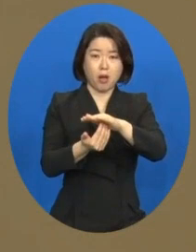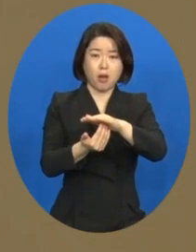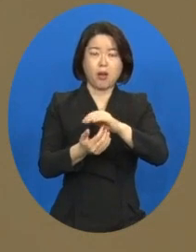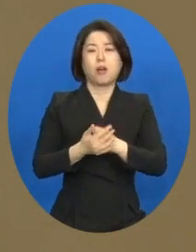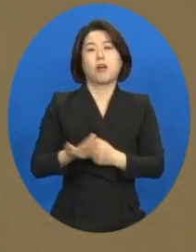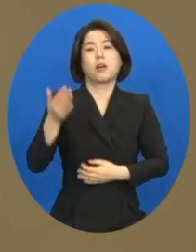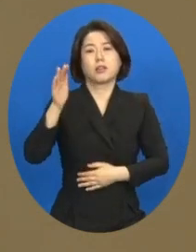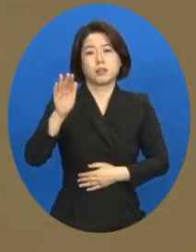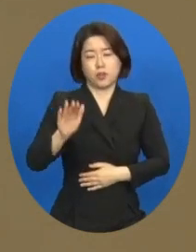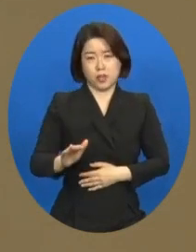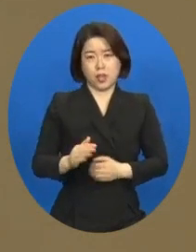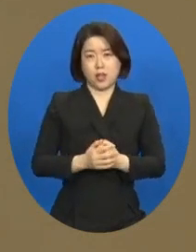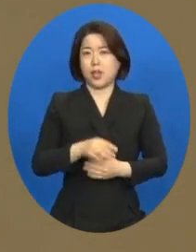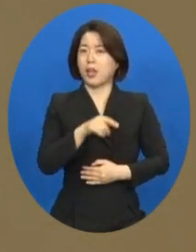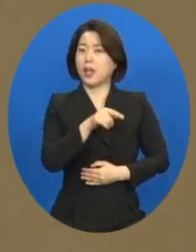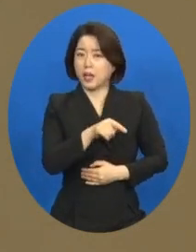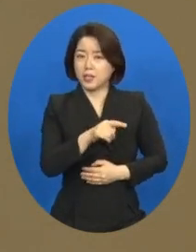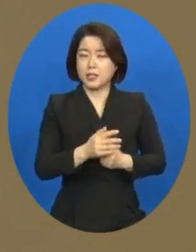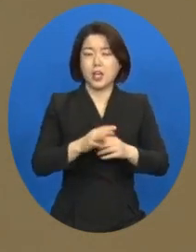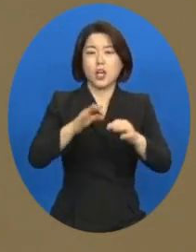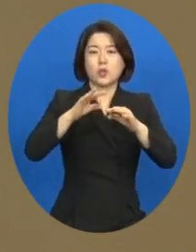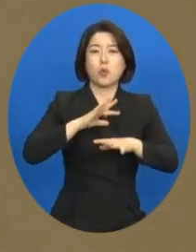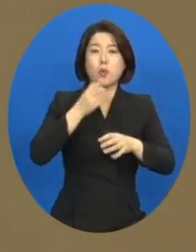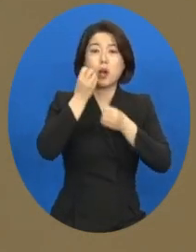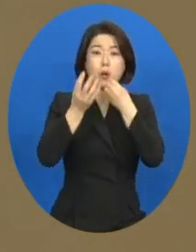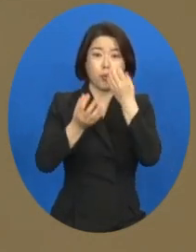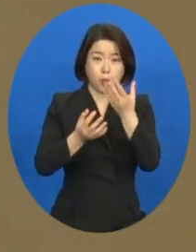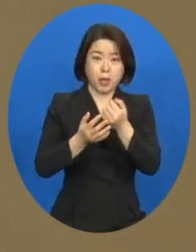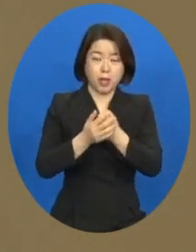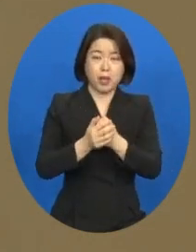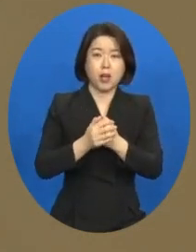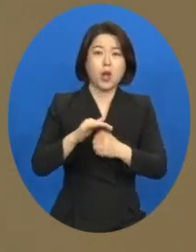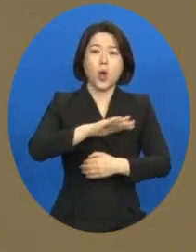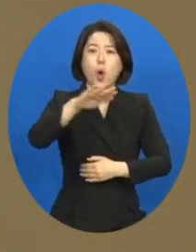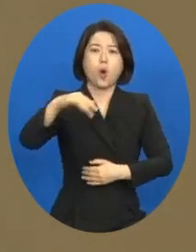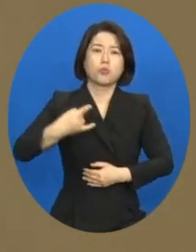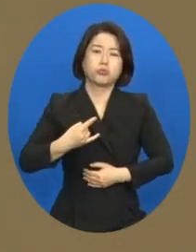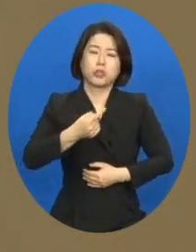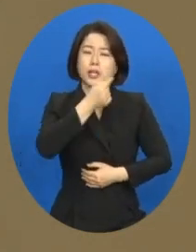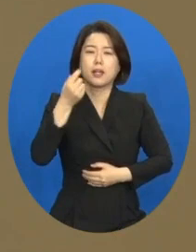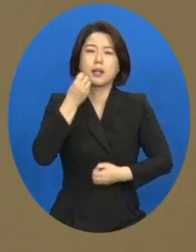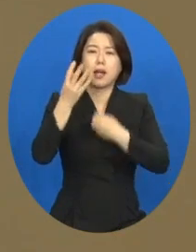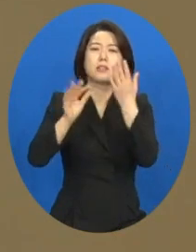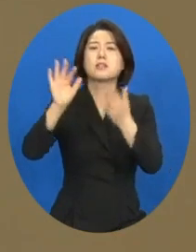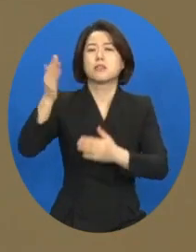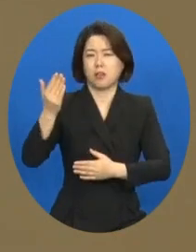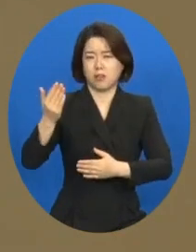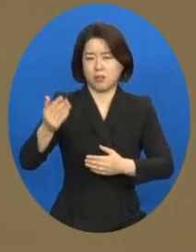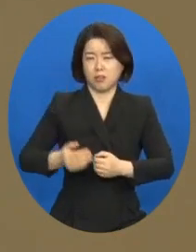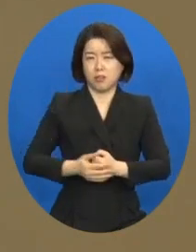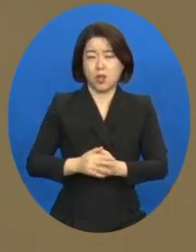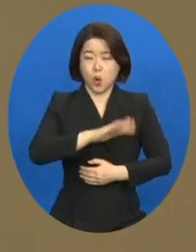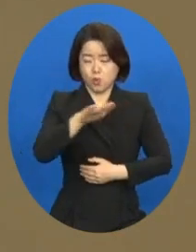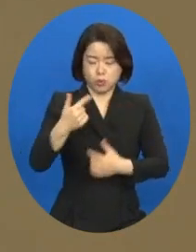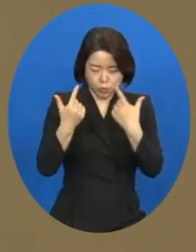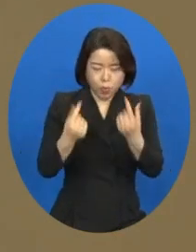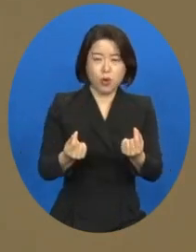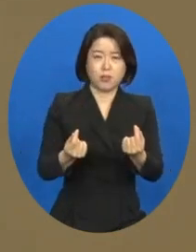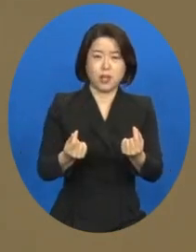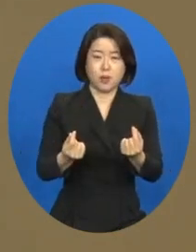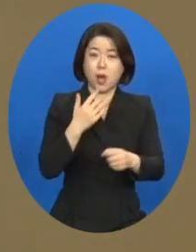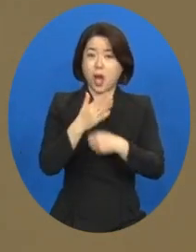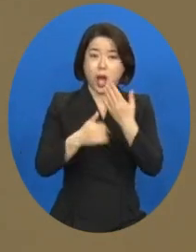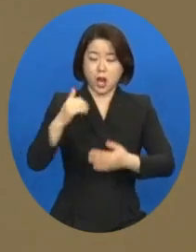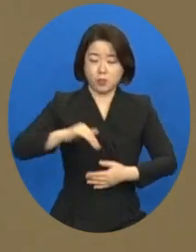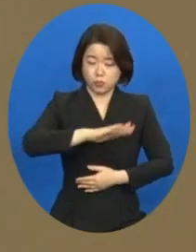그런데 이 놀라운 고백이 사실 우리들의 간증이에요. 우리도 마찬가지예요.